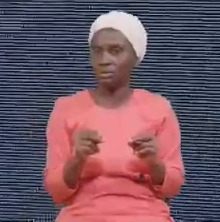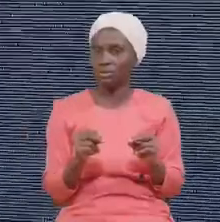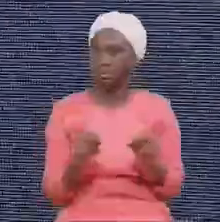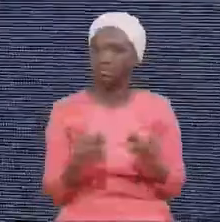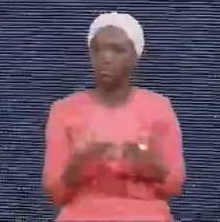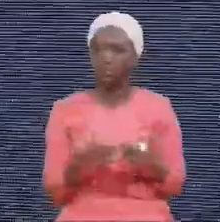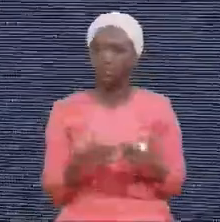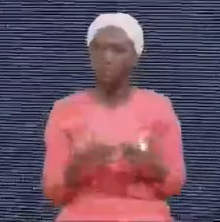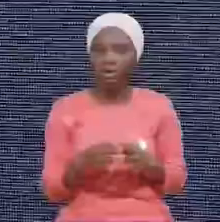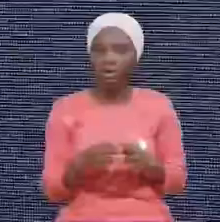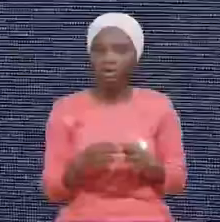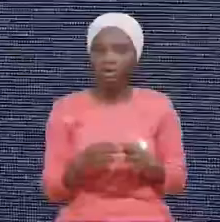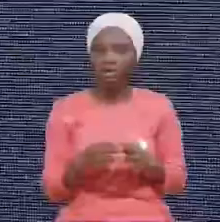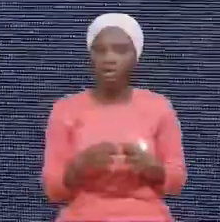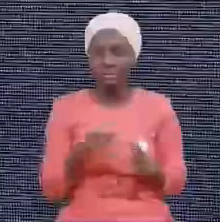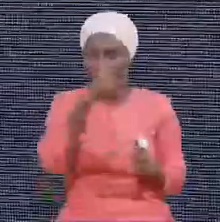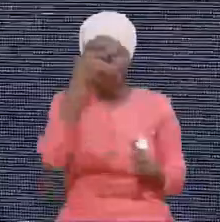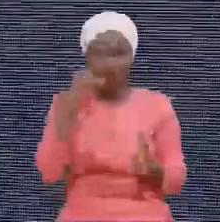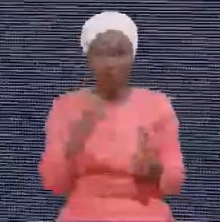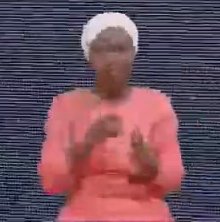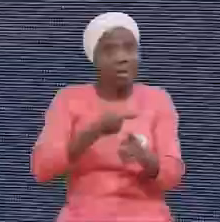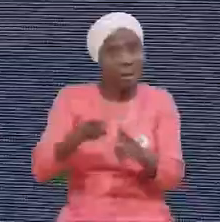Ça fait mal et ça nuit au corps.